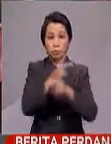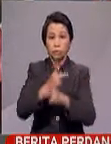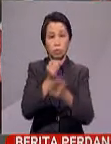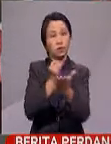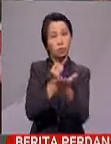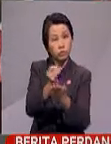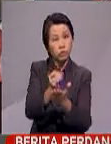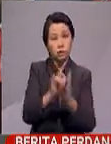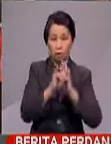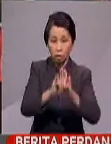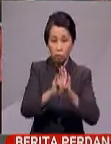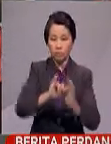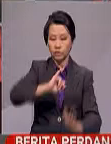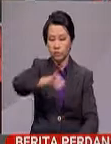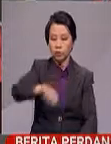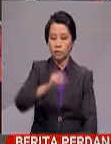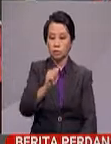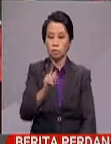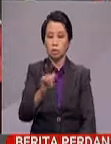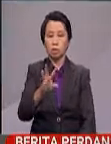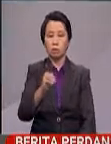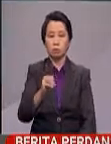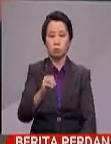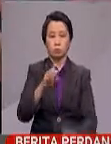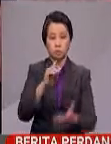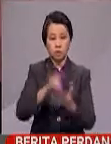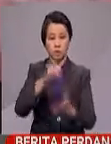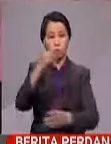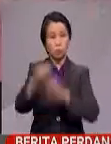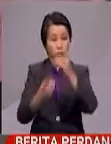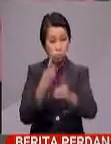dan image kami di peringkat dunia.